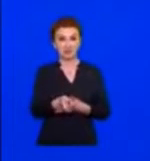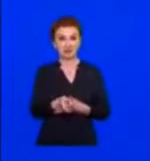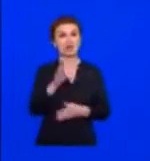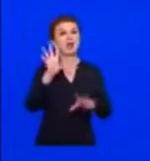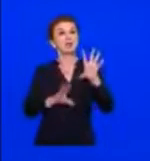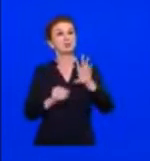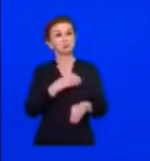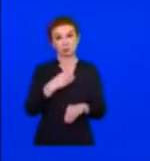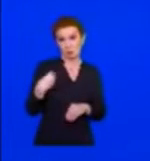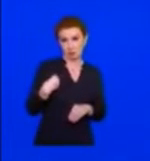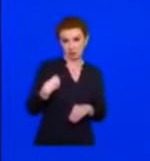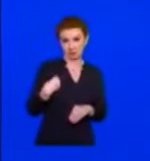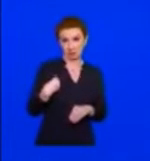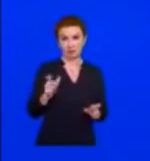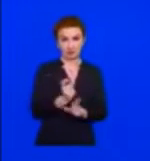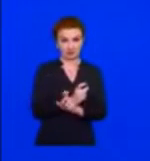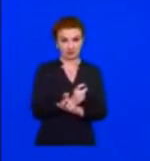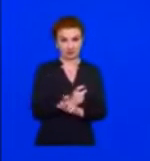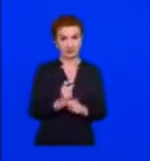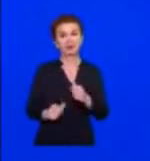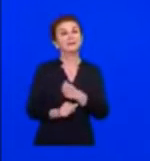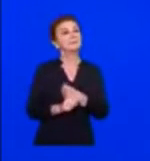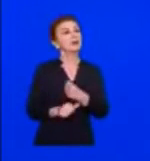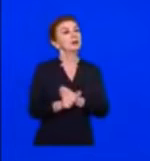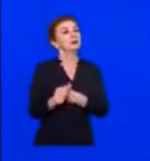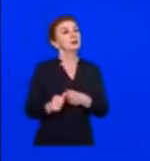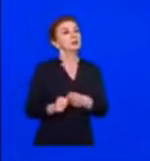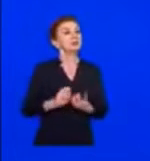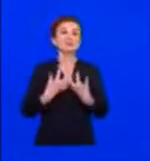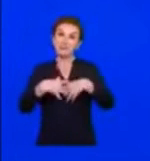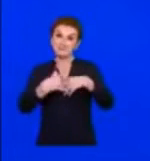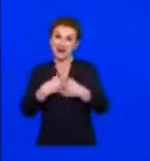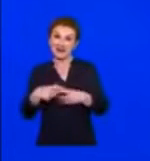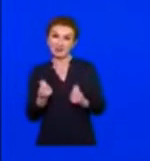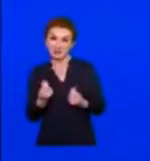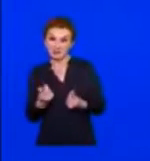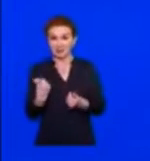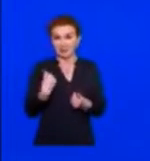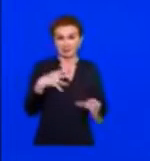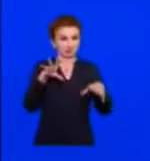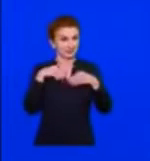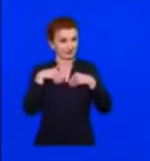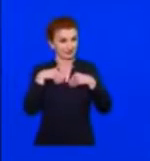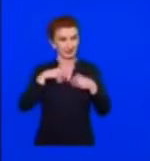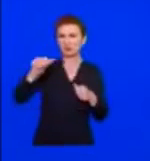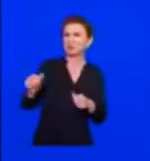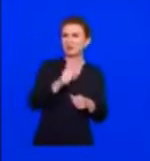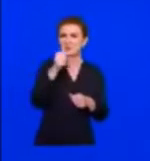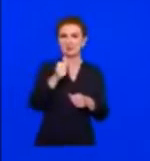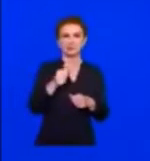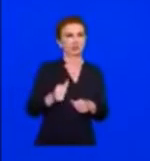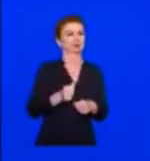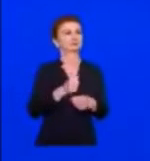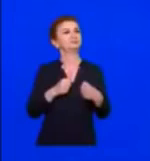poprzez mechanizmy finansowe, które zostały zaakceptowane jako jedne z pierwszych w Unii Europejskiej. Ale